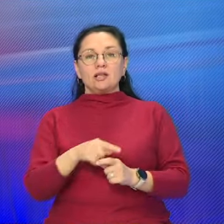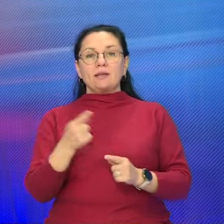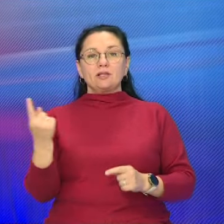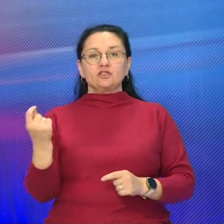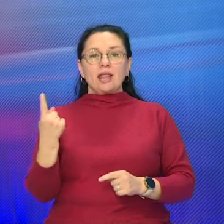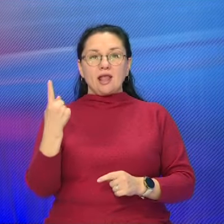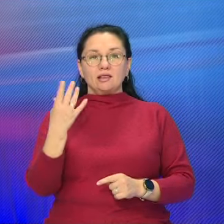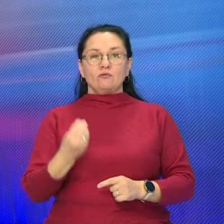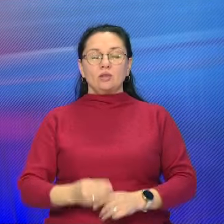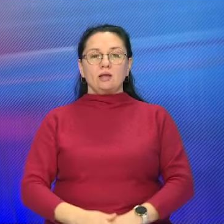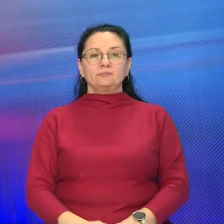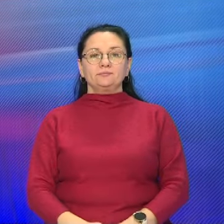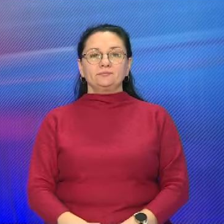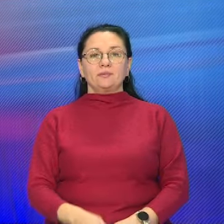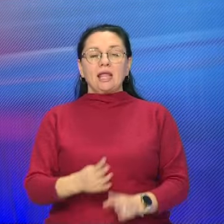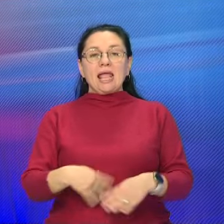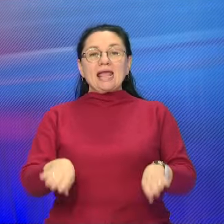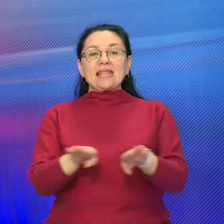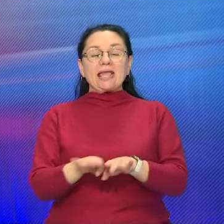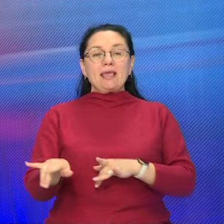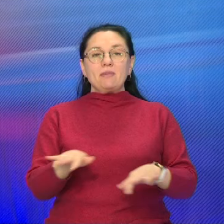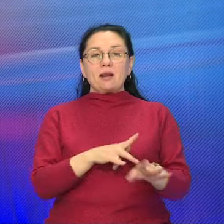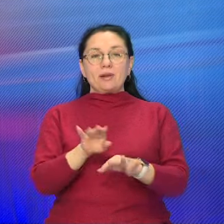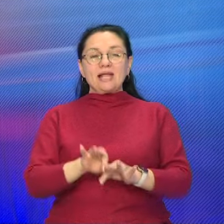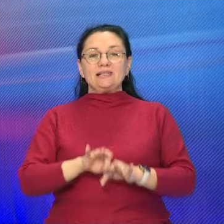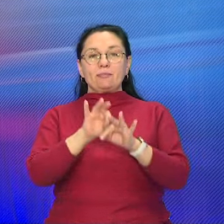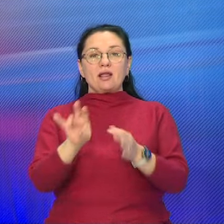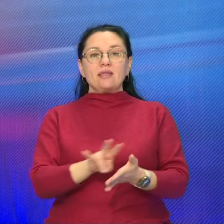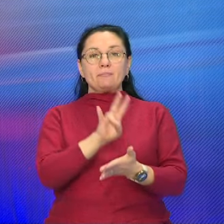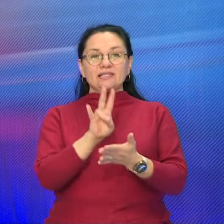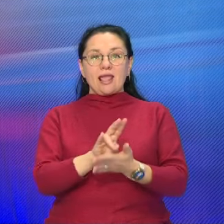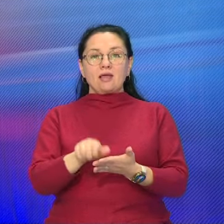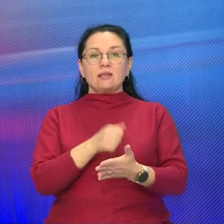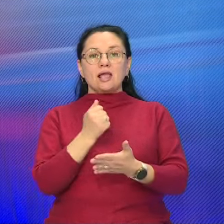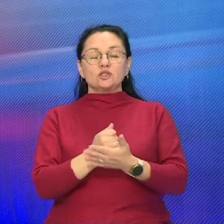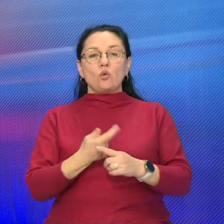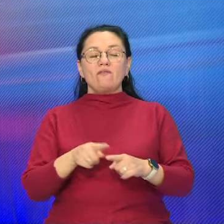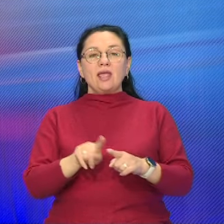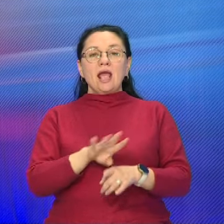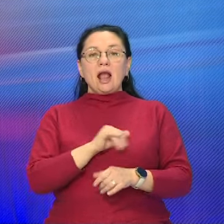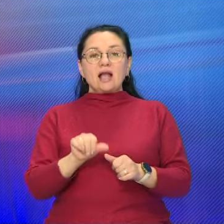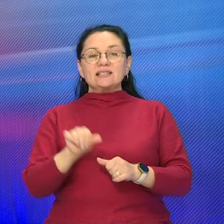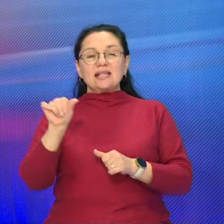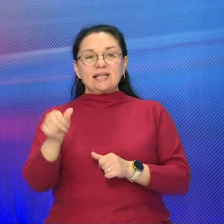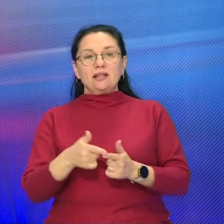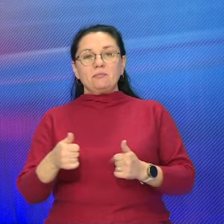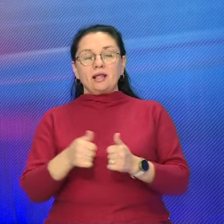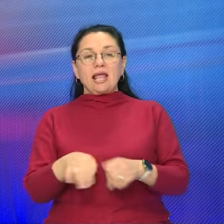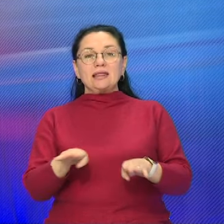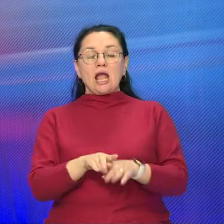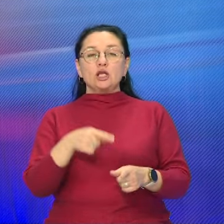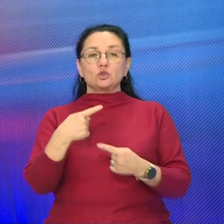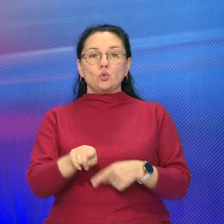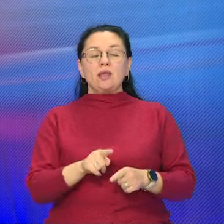дня. Такие мероприятия проводятся на постоянной основе, как с отдельными ведомствами, так и с несколькими